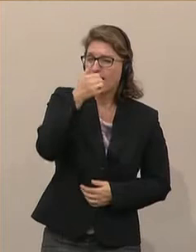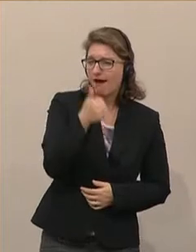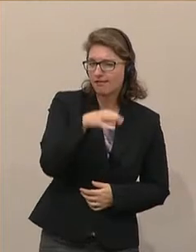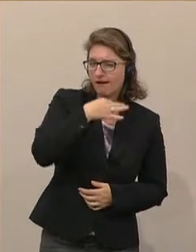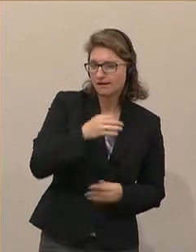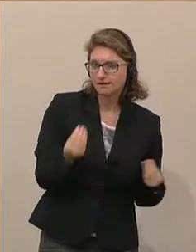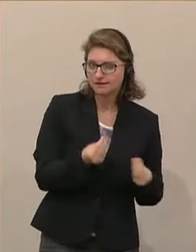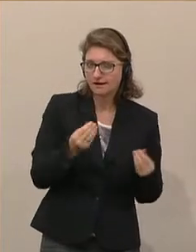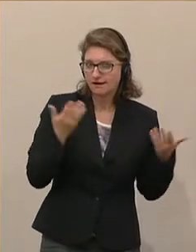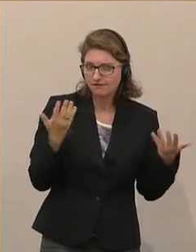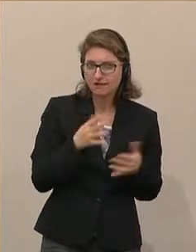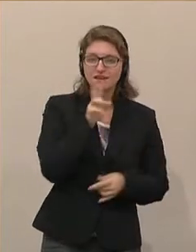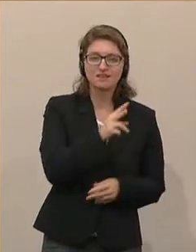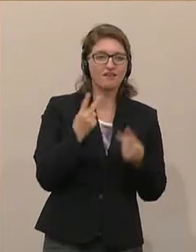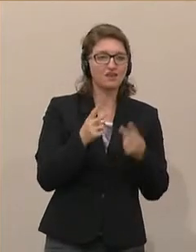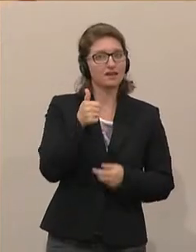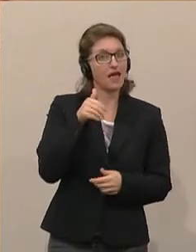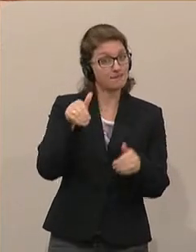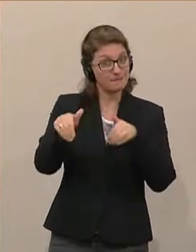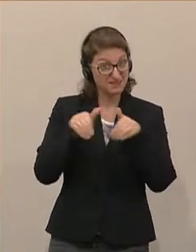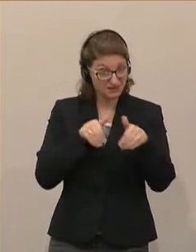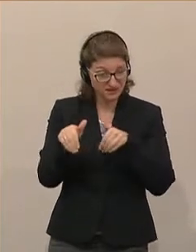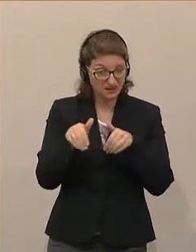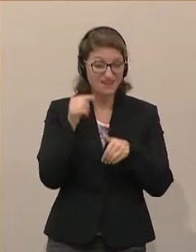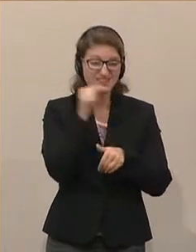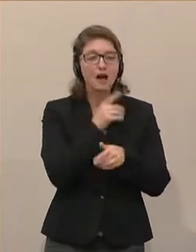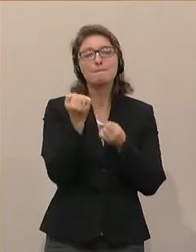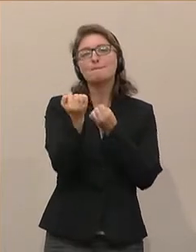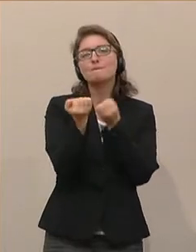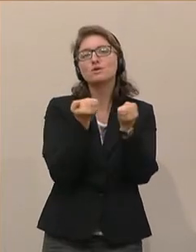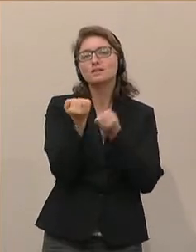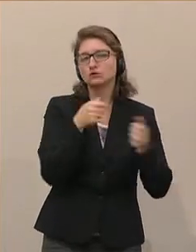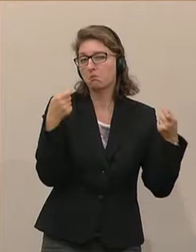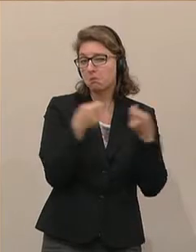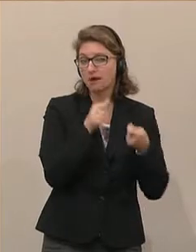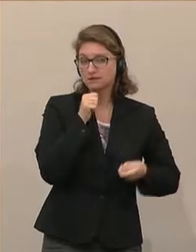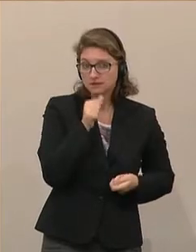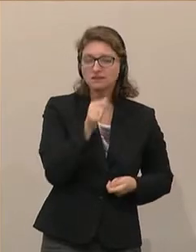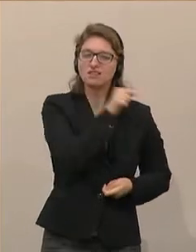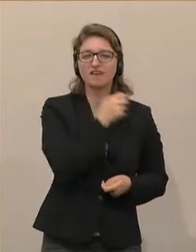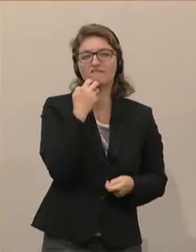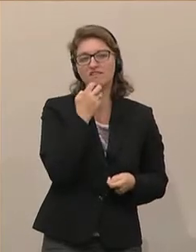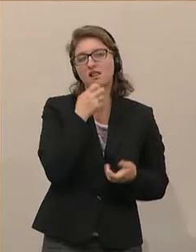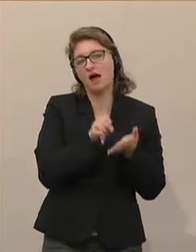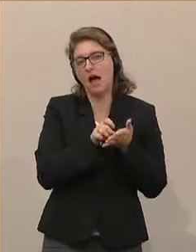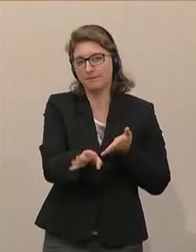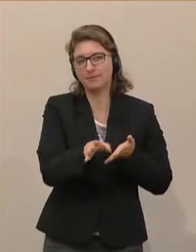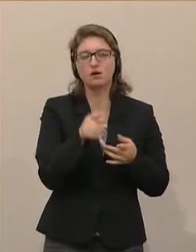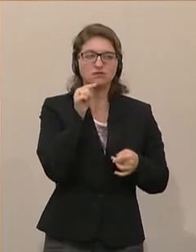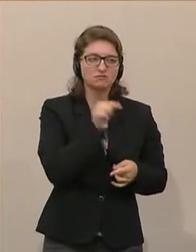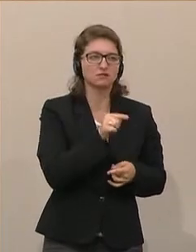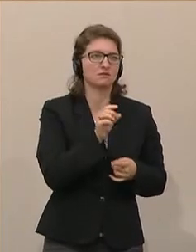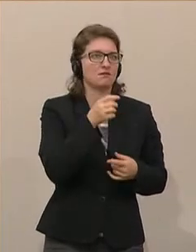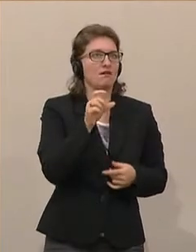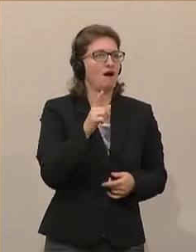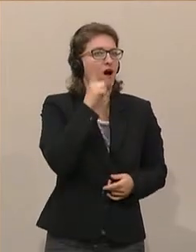Ihnen geht es darum, einen Minister, der Ihnen politisch nicht passt, aus dem Weg zu räumen und um nichts anderes, sehr geehrte Damen